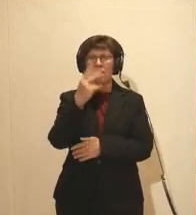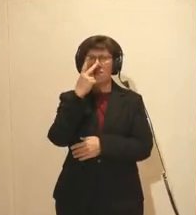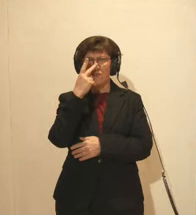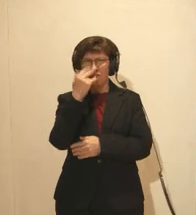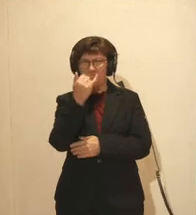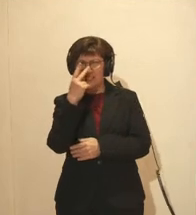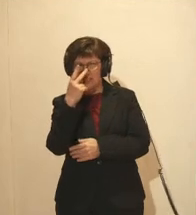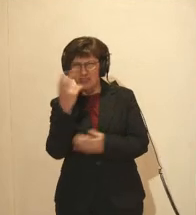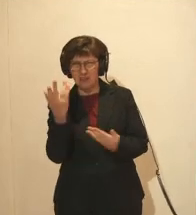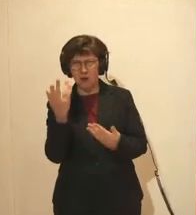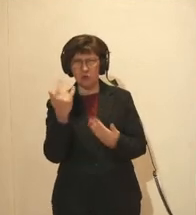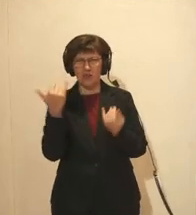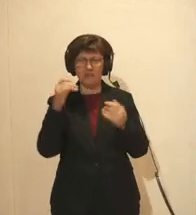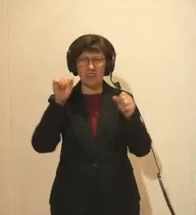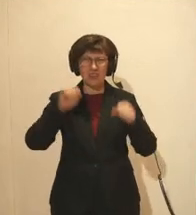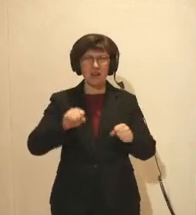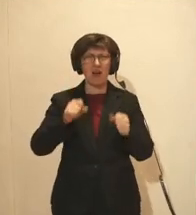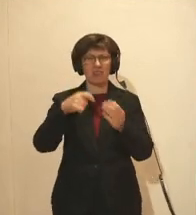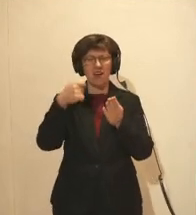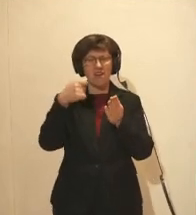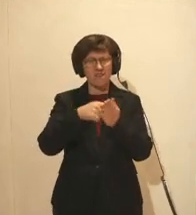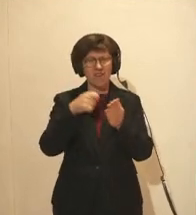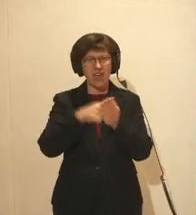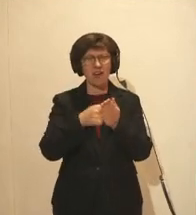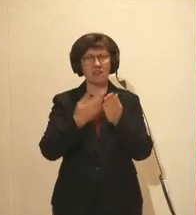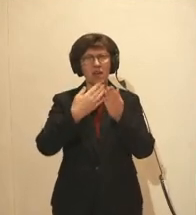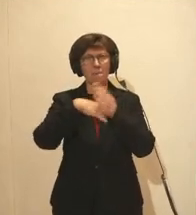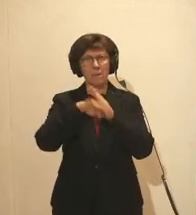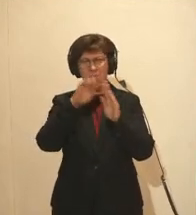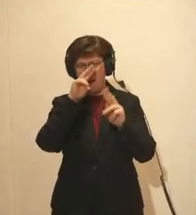der wert stärker